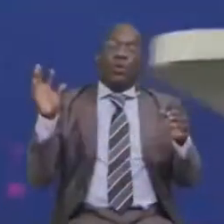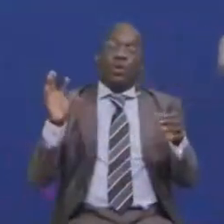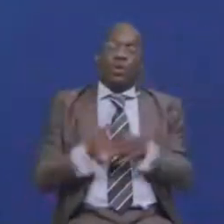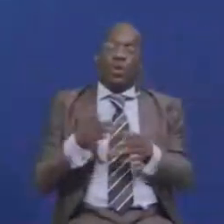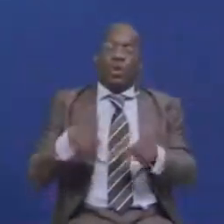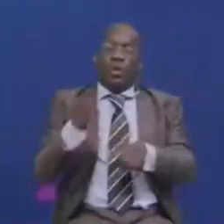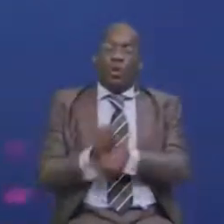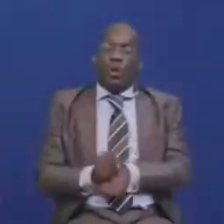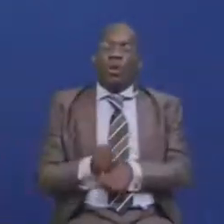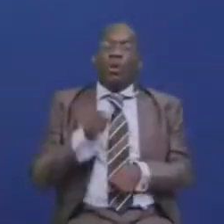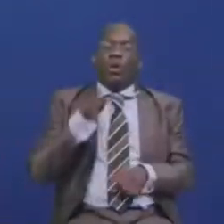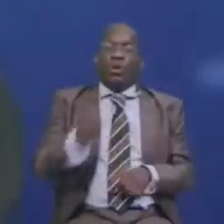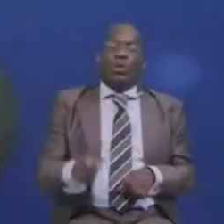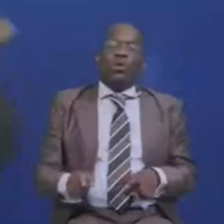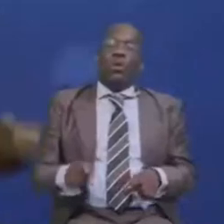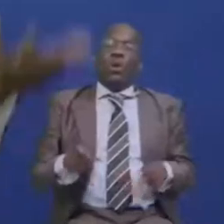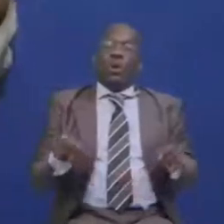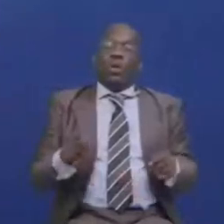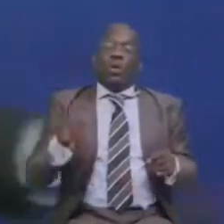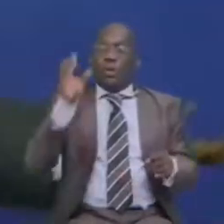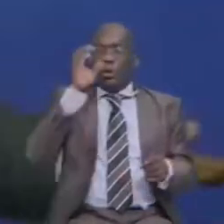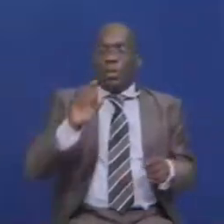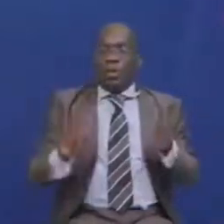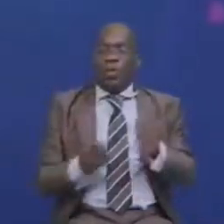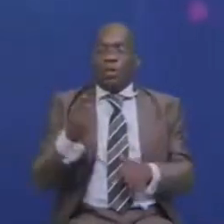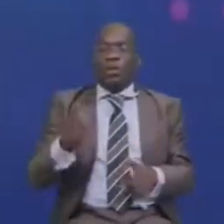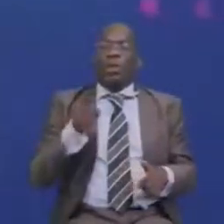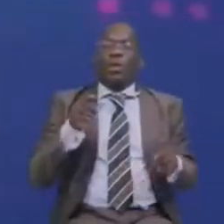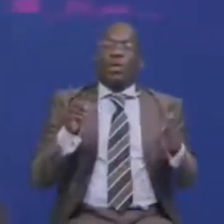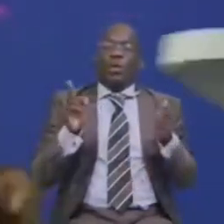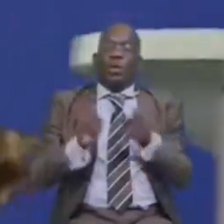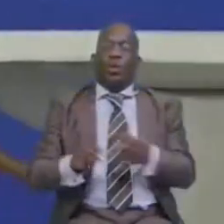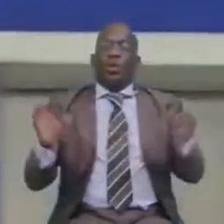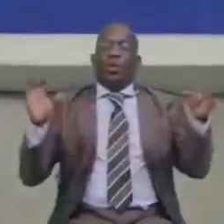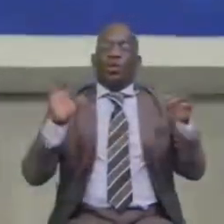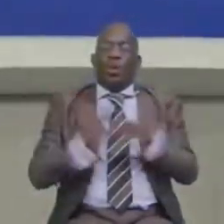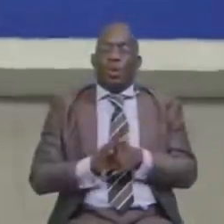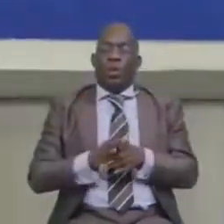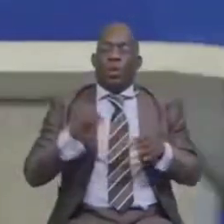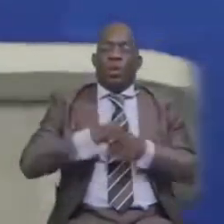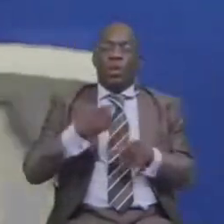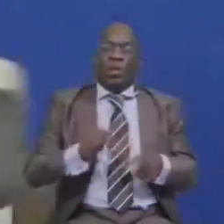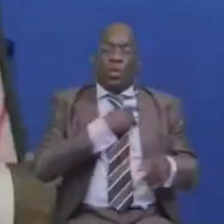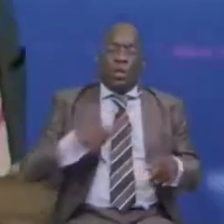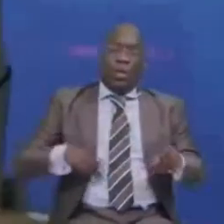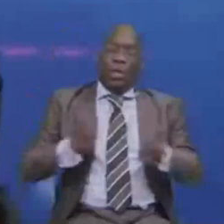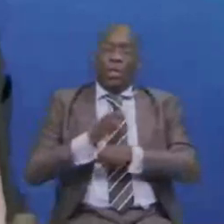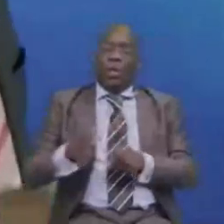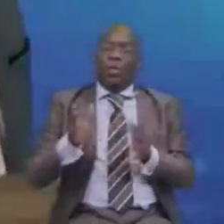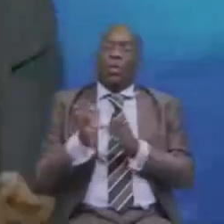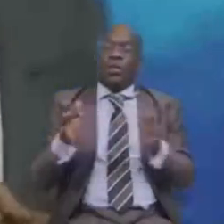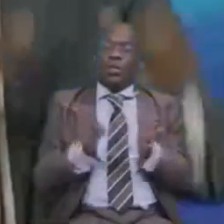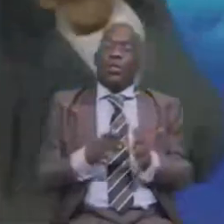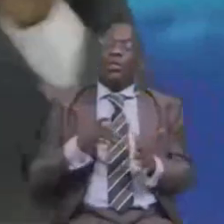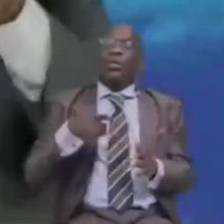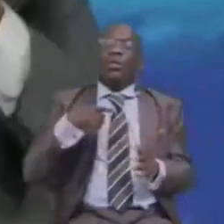votre engagement dans le royaume. Vous êtes engagé. Jésus a dit, faites-les valoir jusqu'à ce que